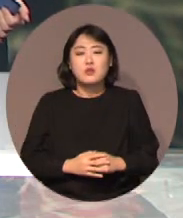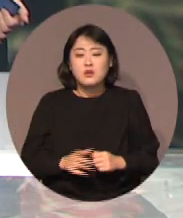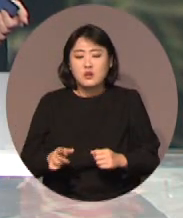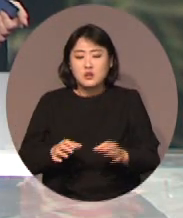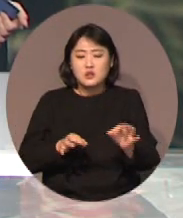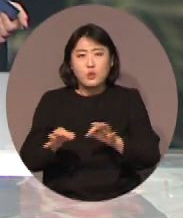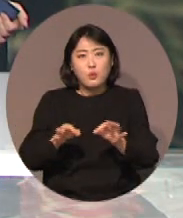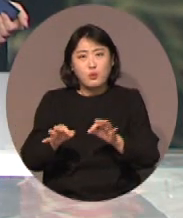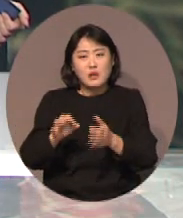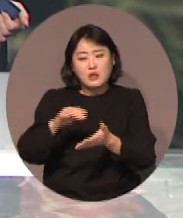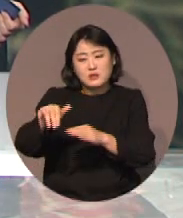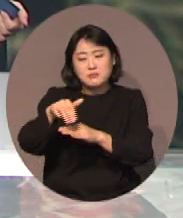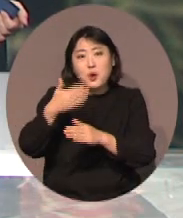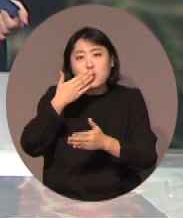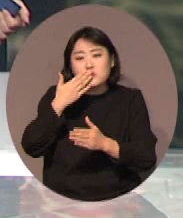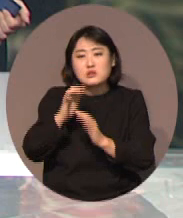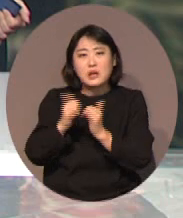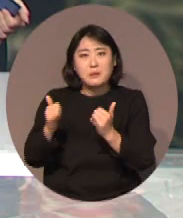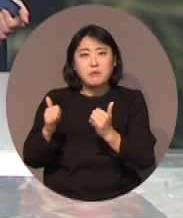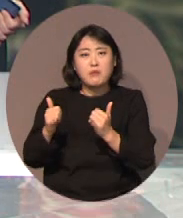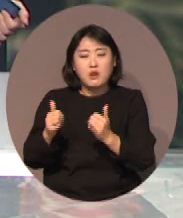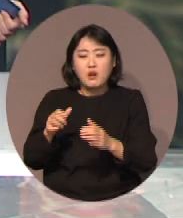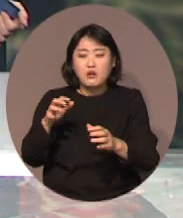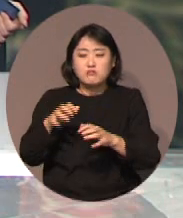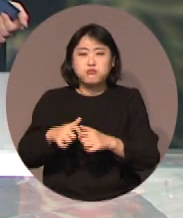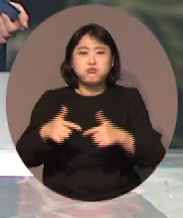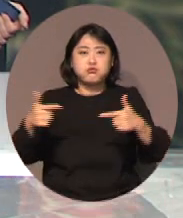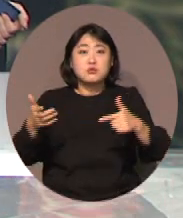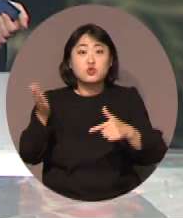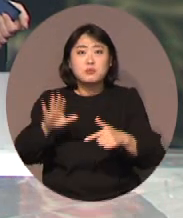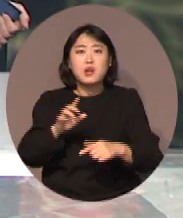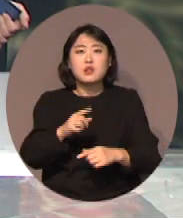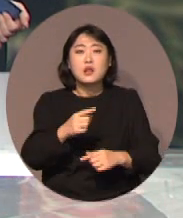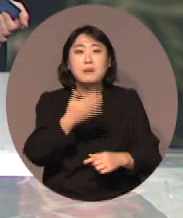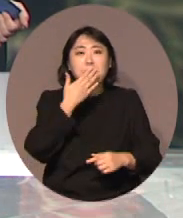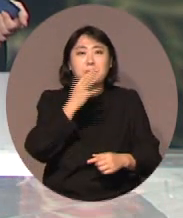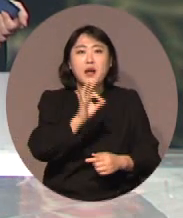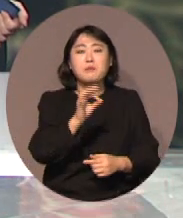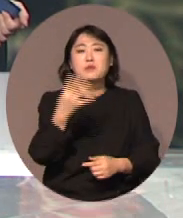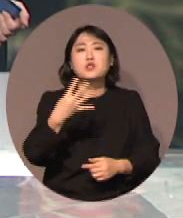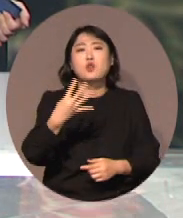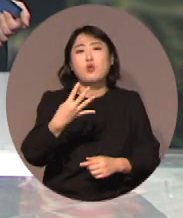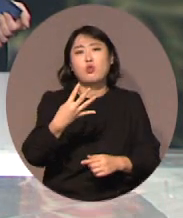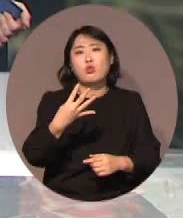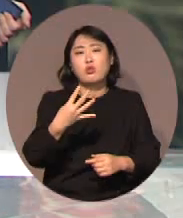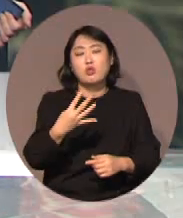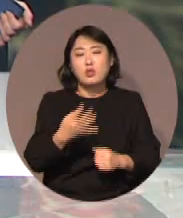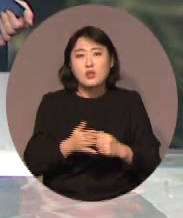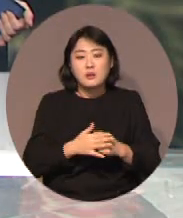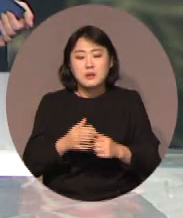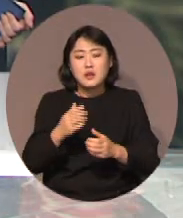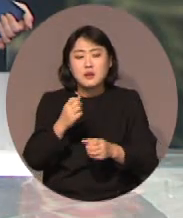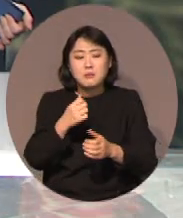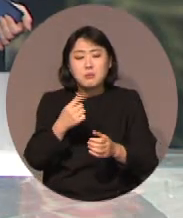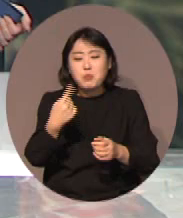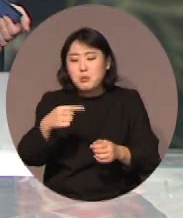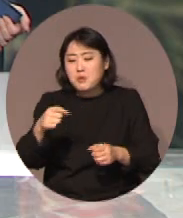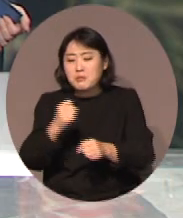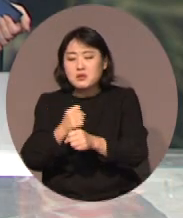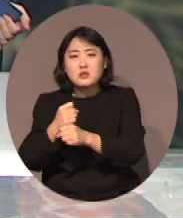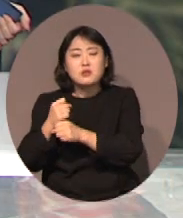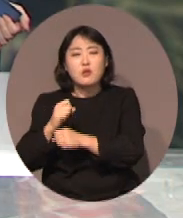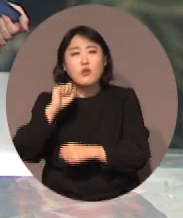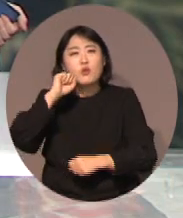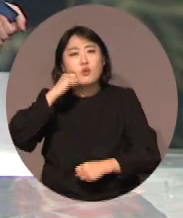이용자들은 점점 늘지만 한 끼 급식 단가는 4천 원에 불과해서 식단 짜기가 만만치 않다고 합니다. 김지혜